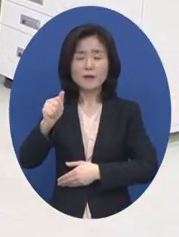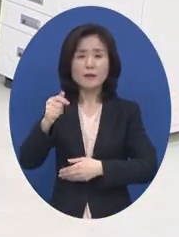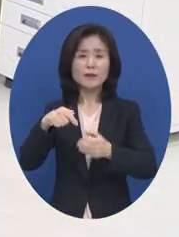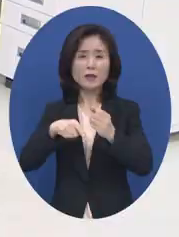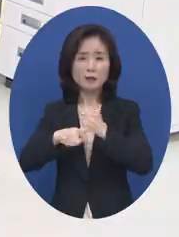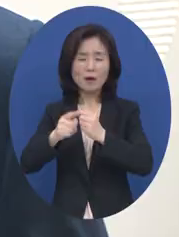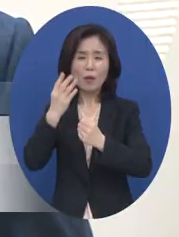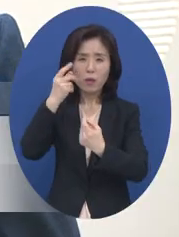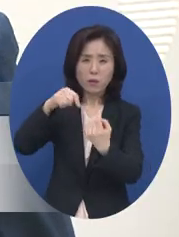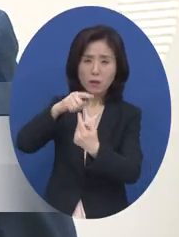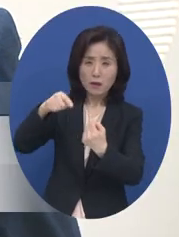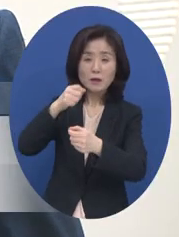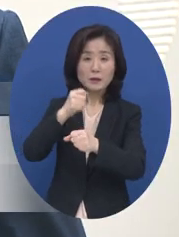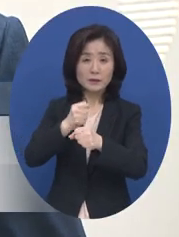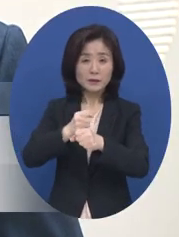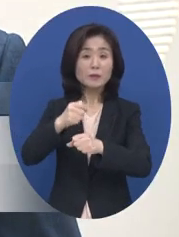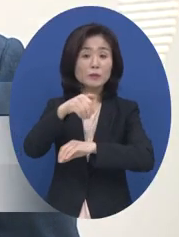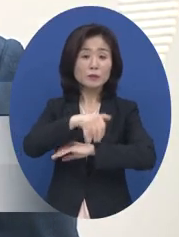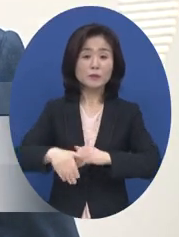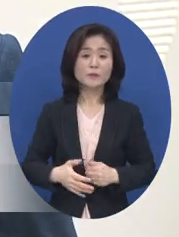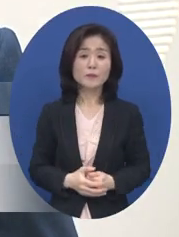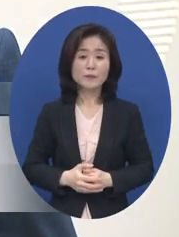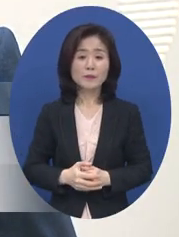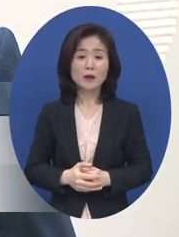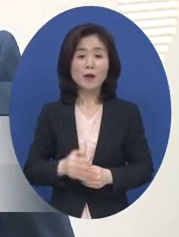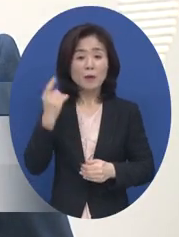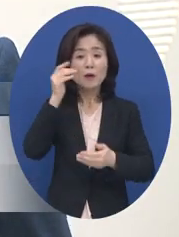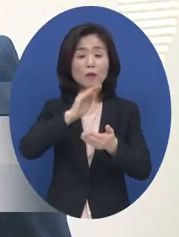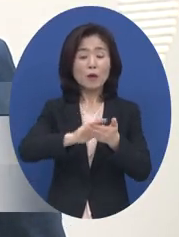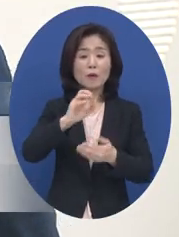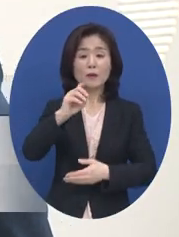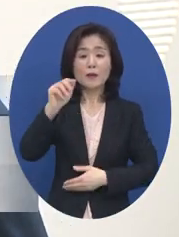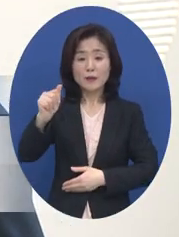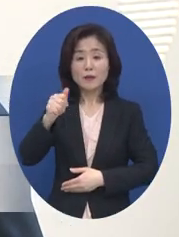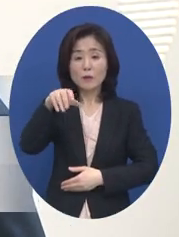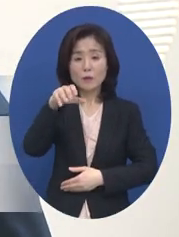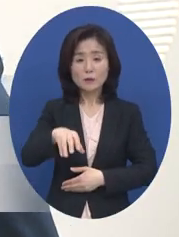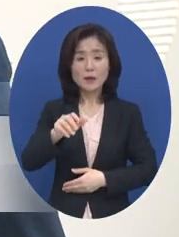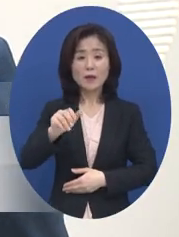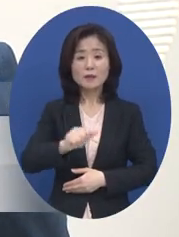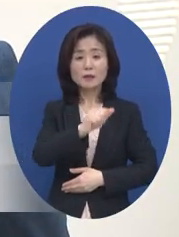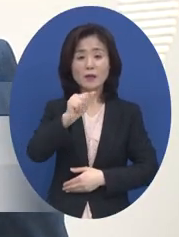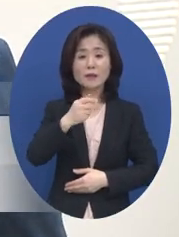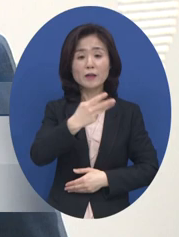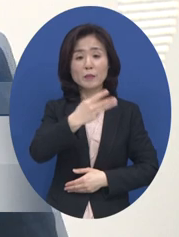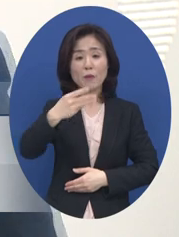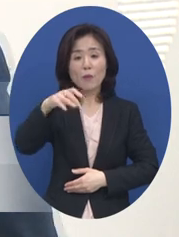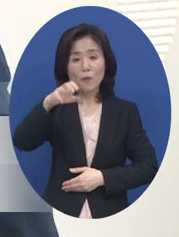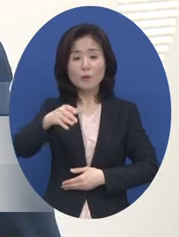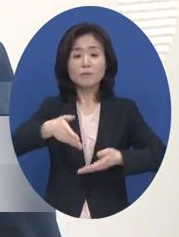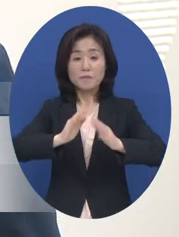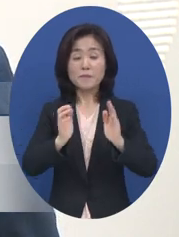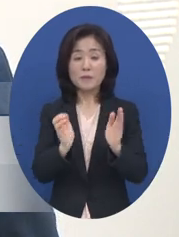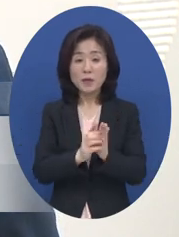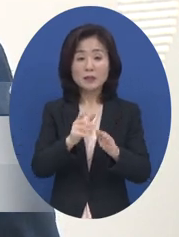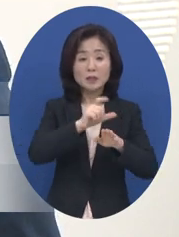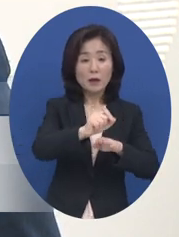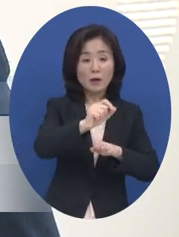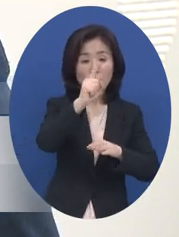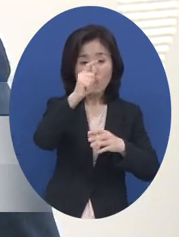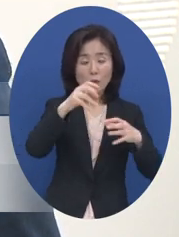예정입니다 평화 오즈의 플랫폼을 아시아 태평양 지역의 구축을 하고 지방정부 술